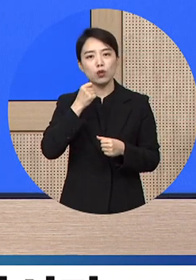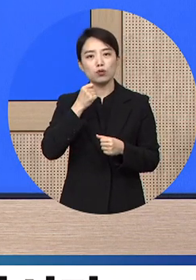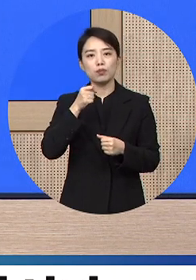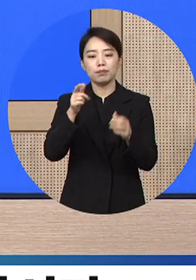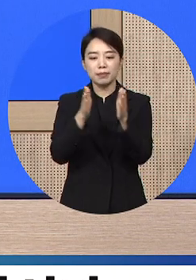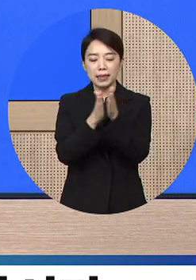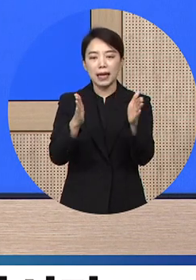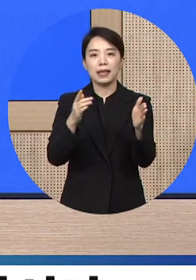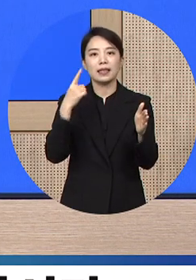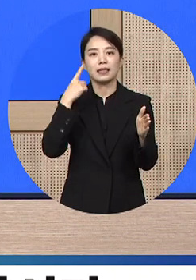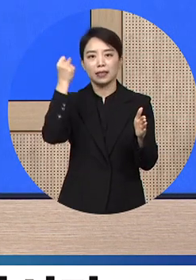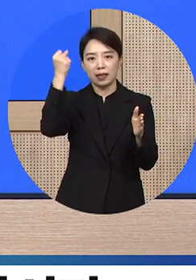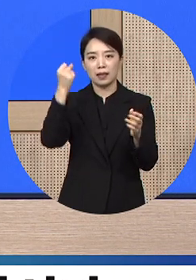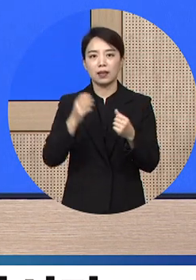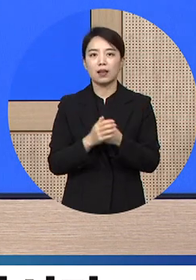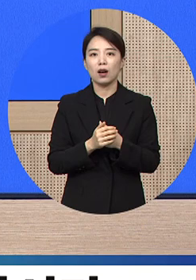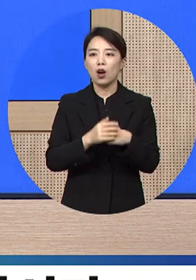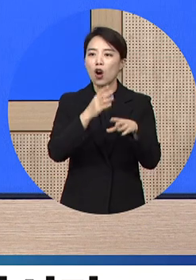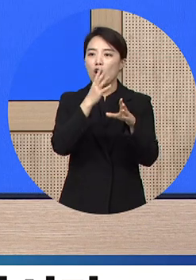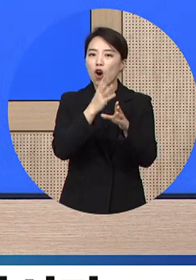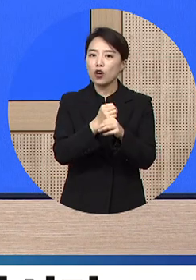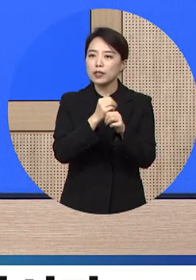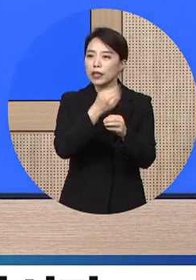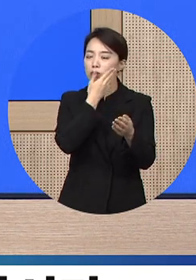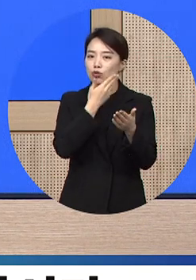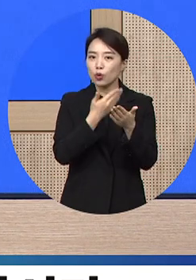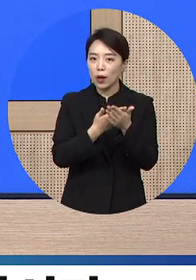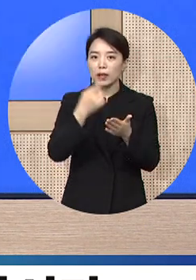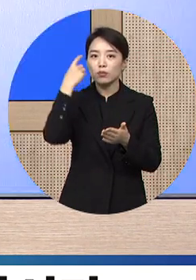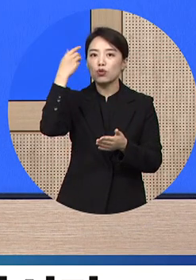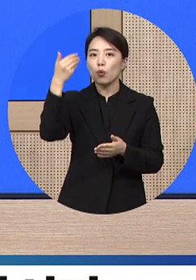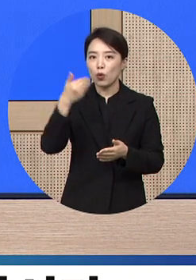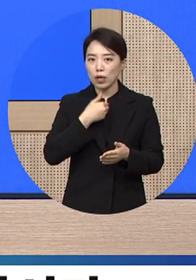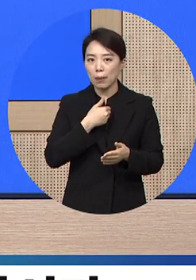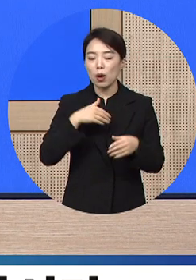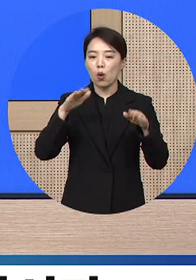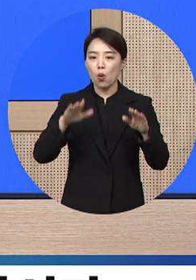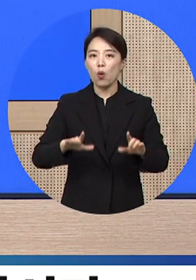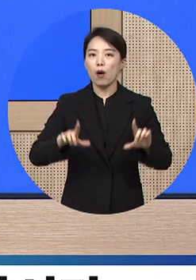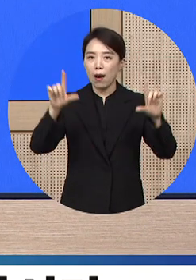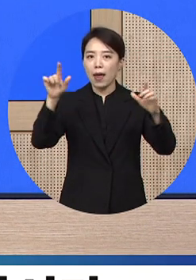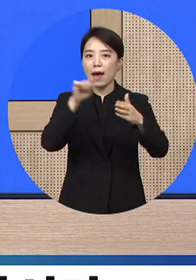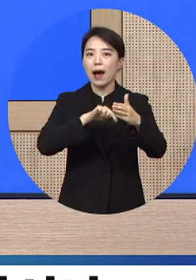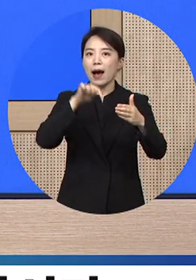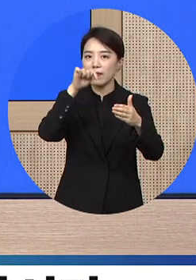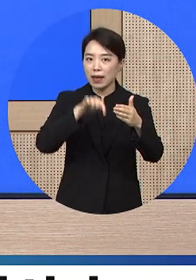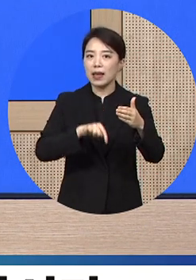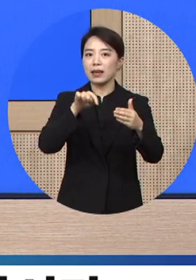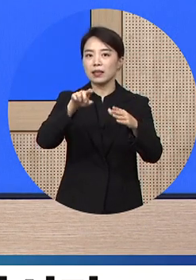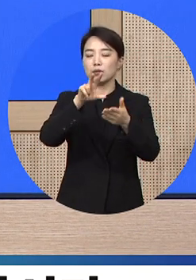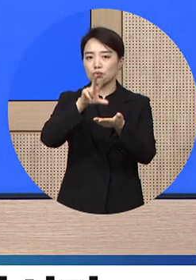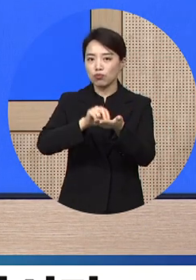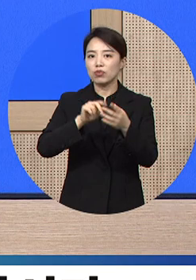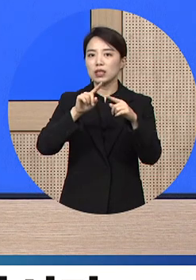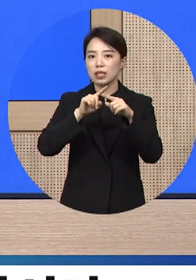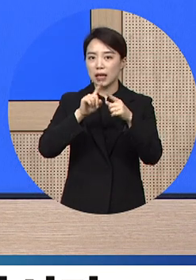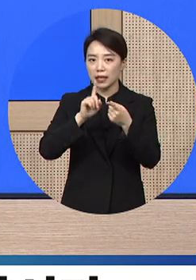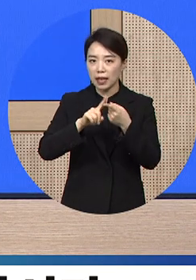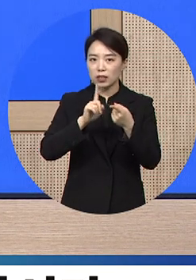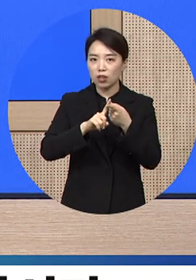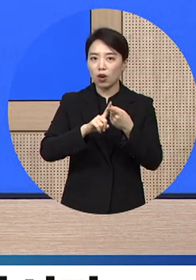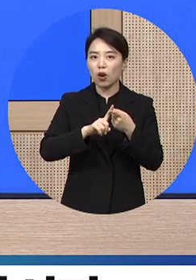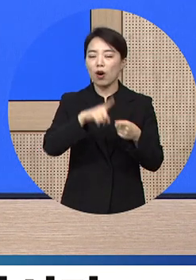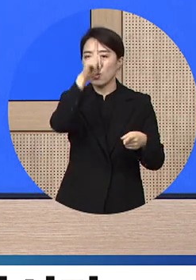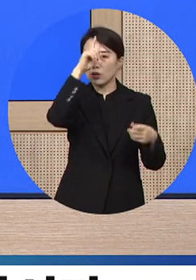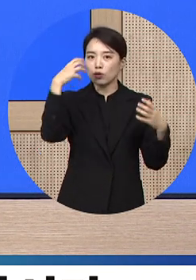있습니다. 언제가 골든 타임이냐라고 얘기를 하신다면은 저는 금년 중에 이러한 문제에 대해서 정부가 정책